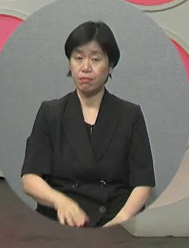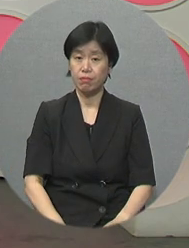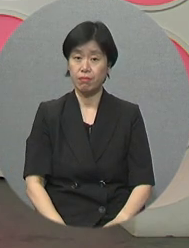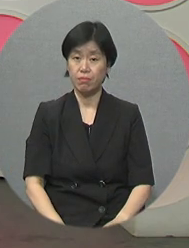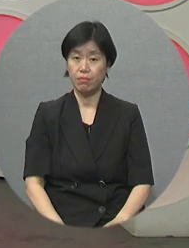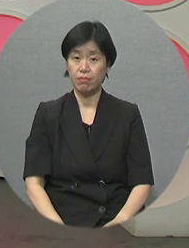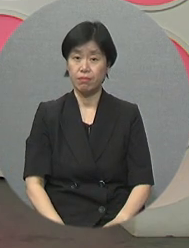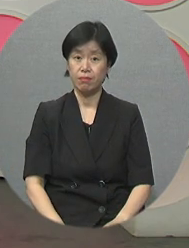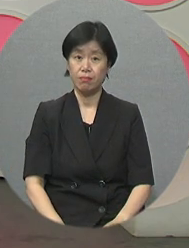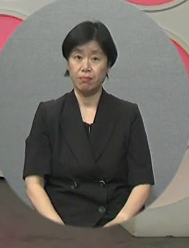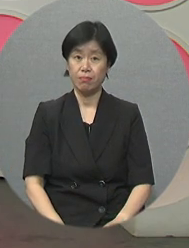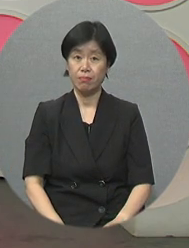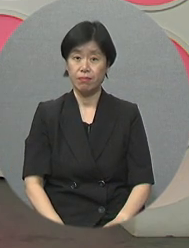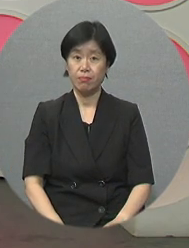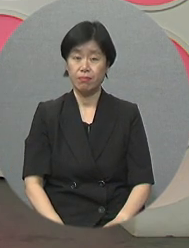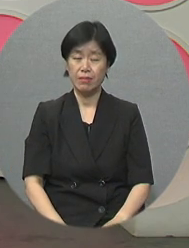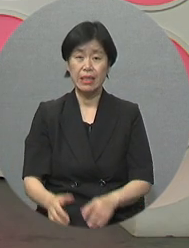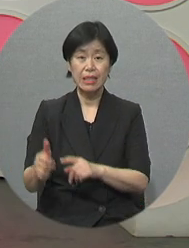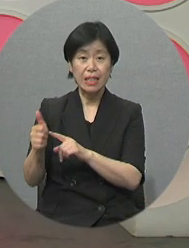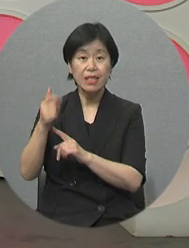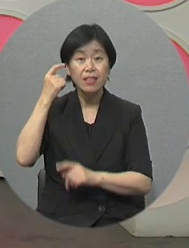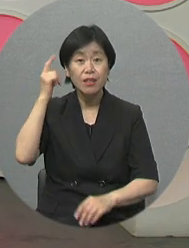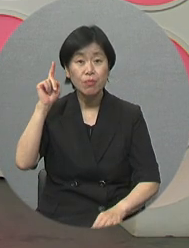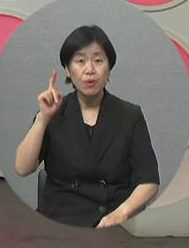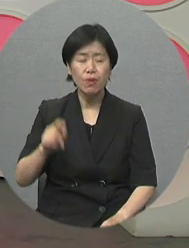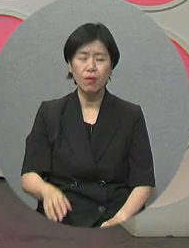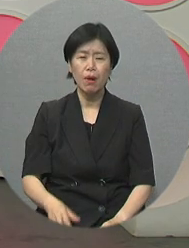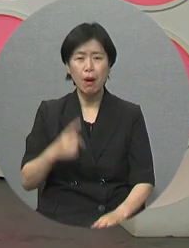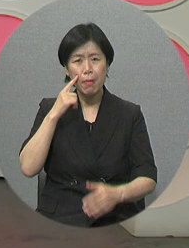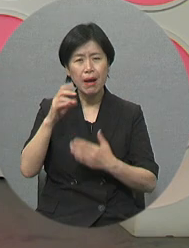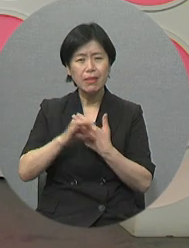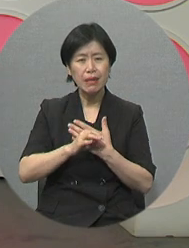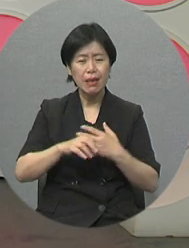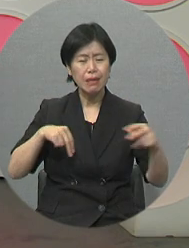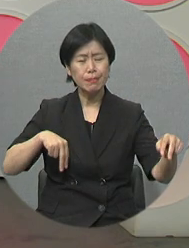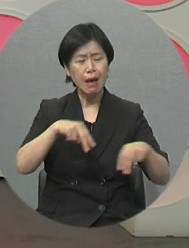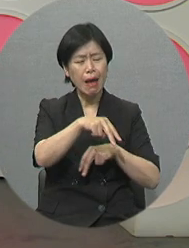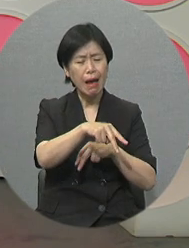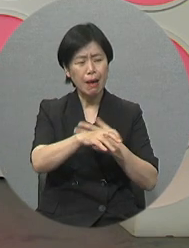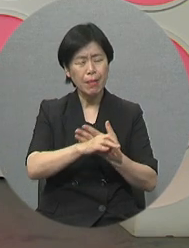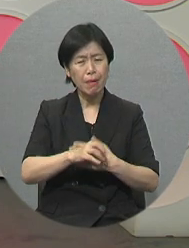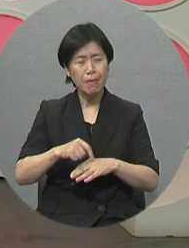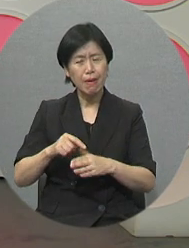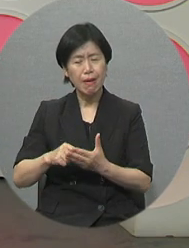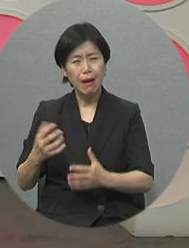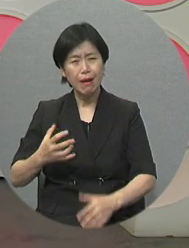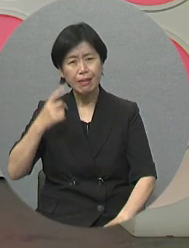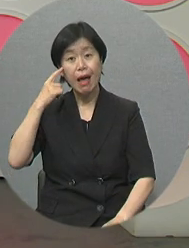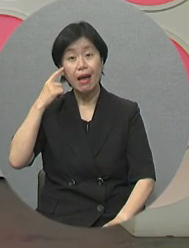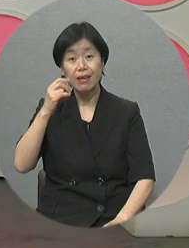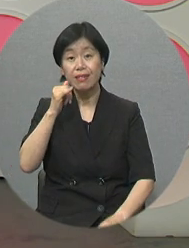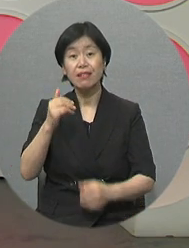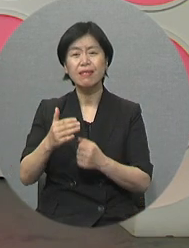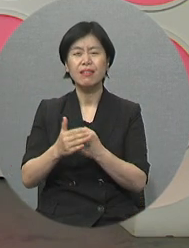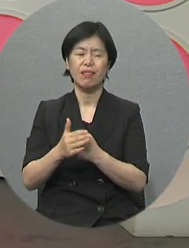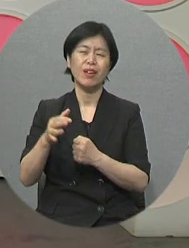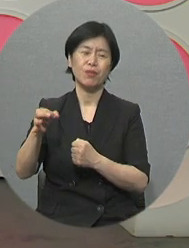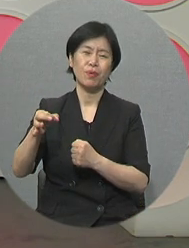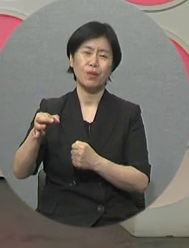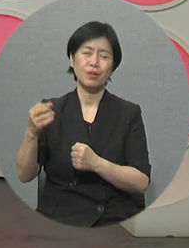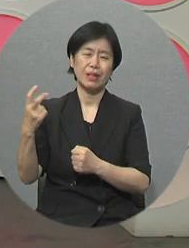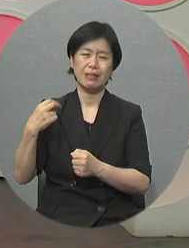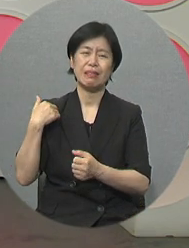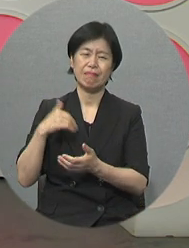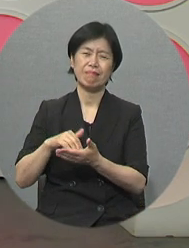돈 잊어먹었다면 난 누군가 찾아주면 그렇지. 좋겠다. 아마 그 마음 때문에 넉넉하시진 않으셨을 거예요.